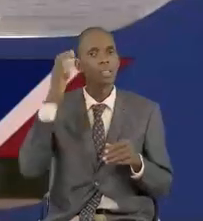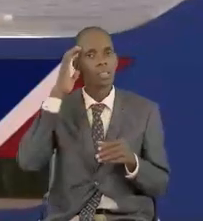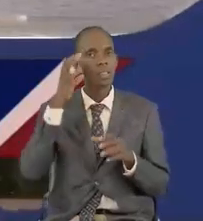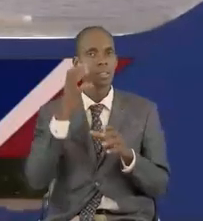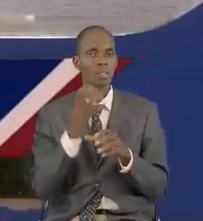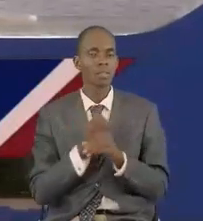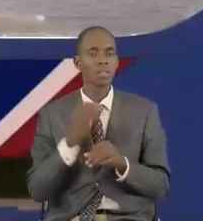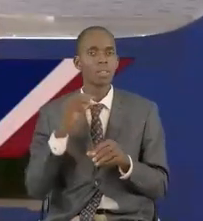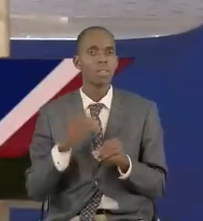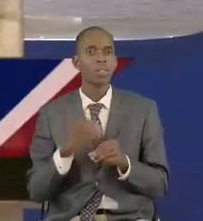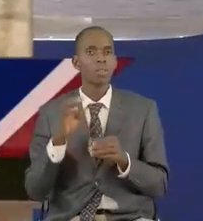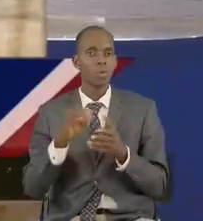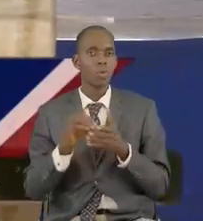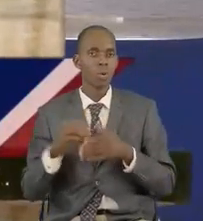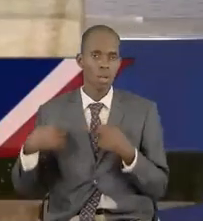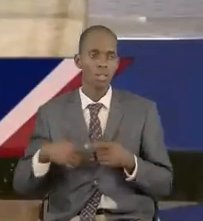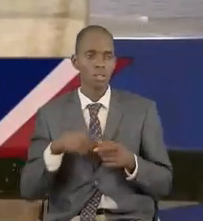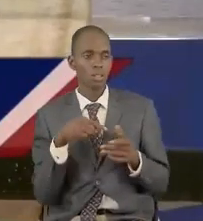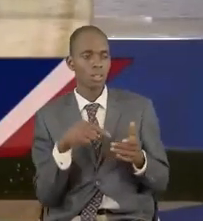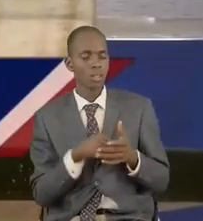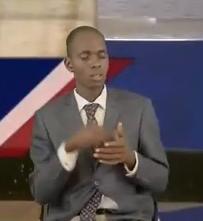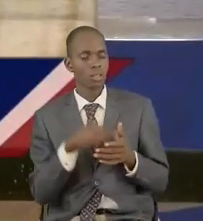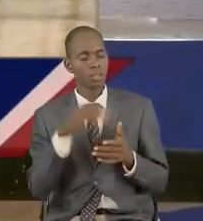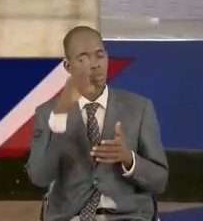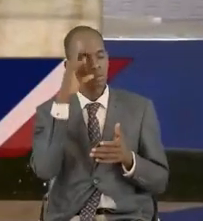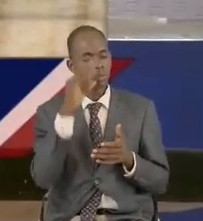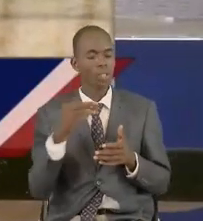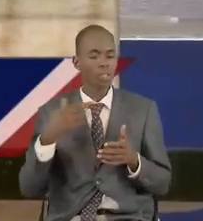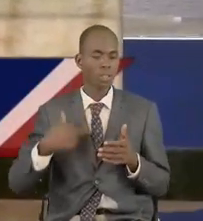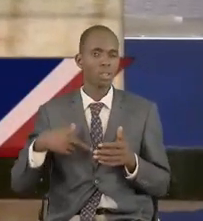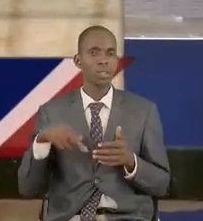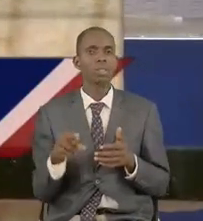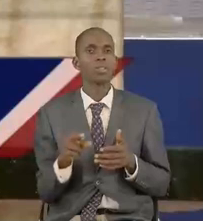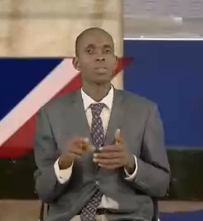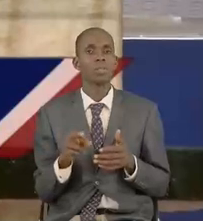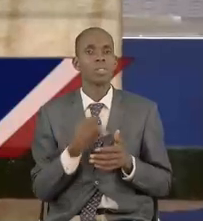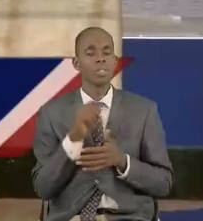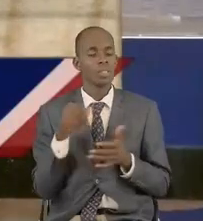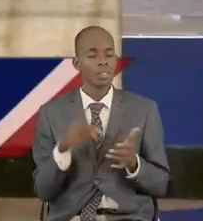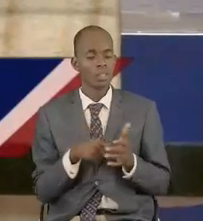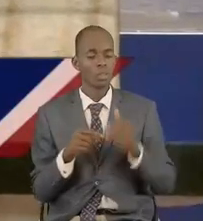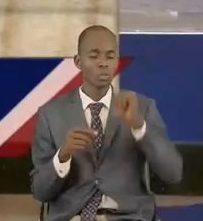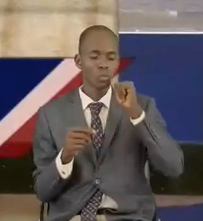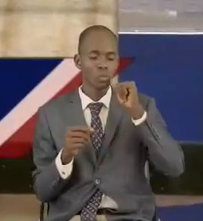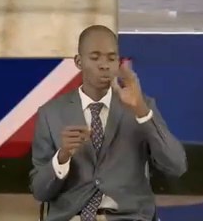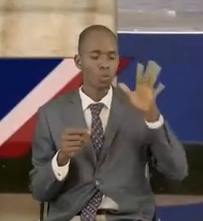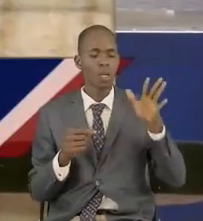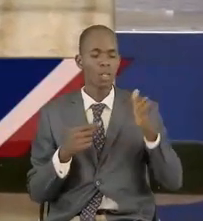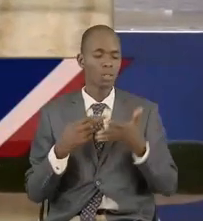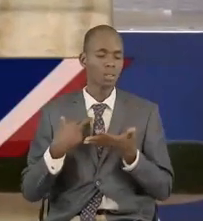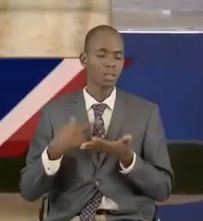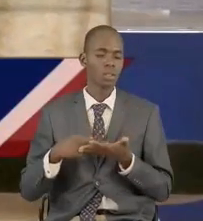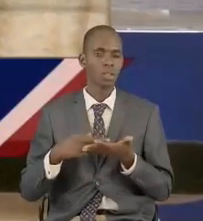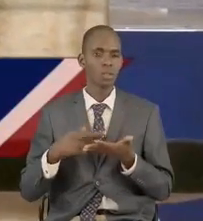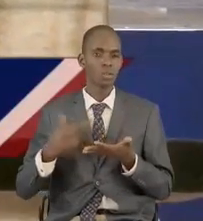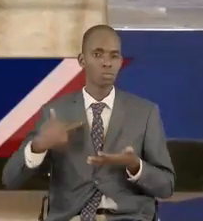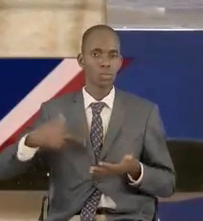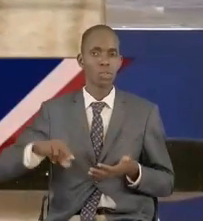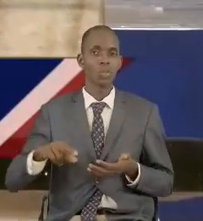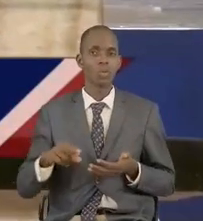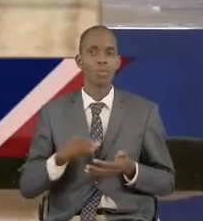cœur la religion de cet homme la religion de cette femme la